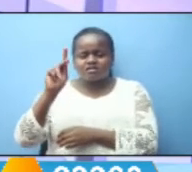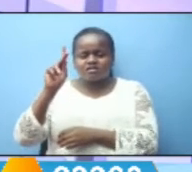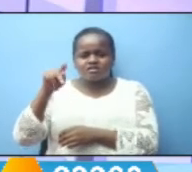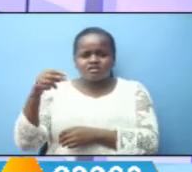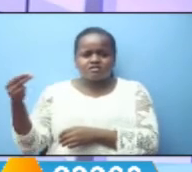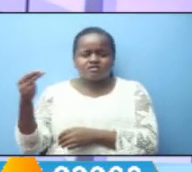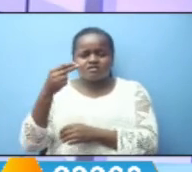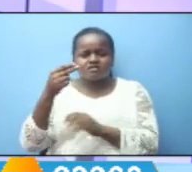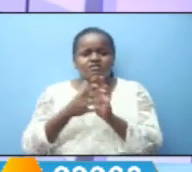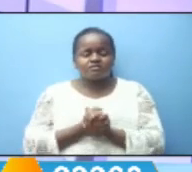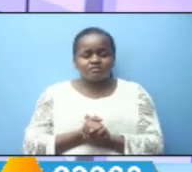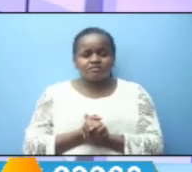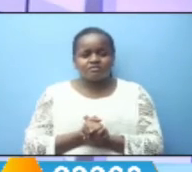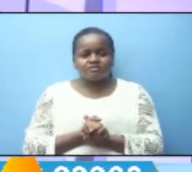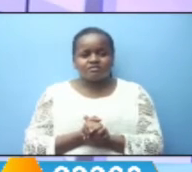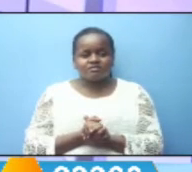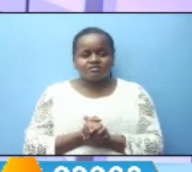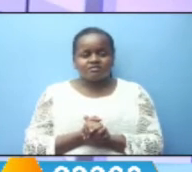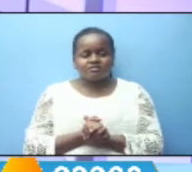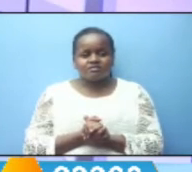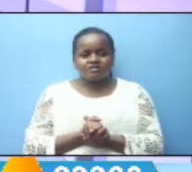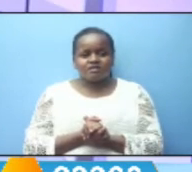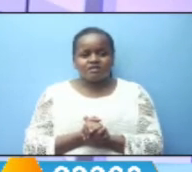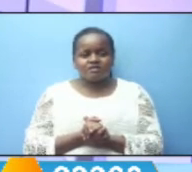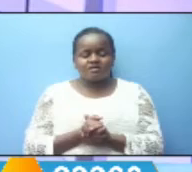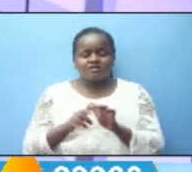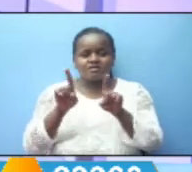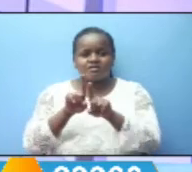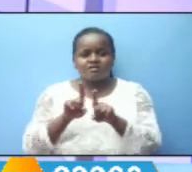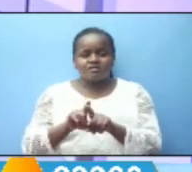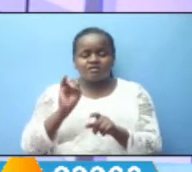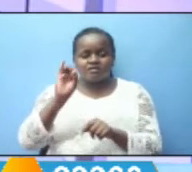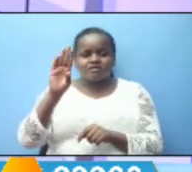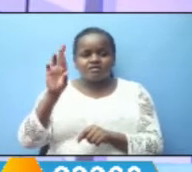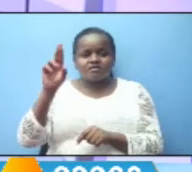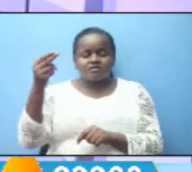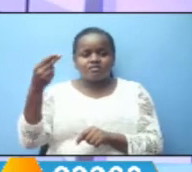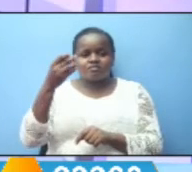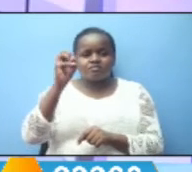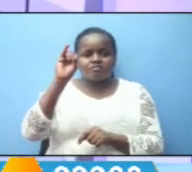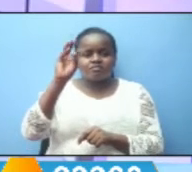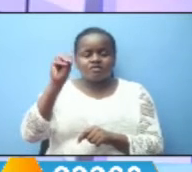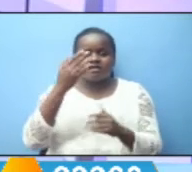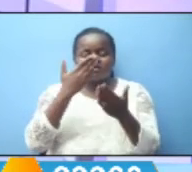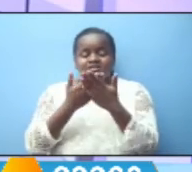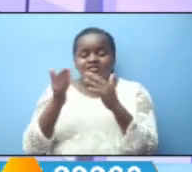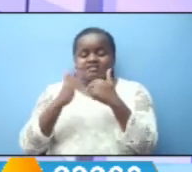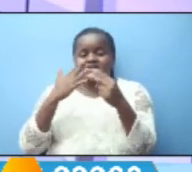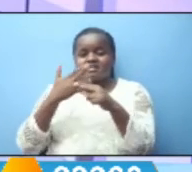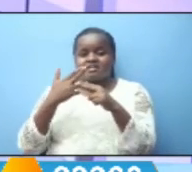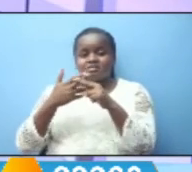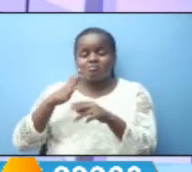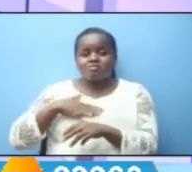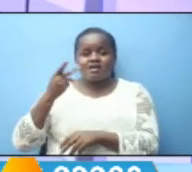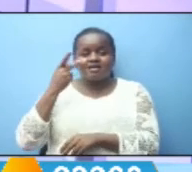Jose Valencia na ũrĩa ũgĩthondekaga graphics nĩ mũndũ ũgwĩtwo Ibrahim Mushiri na nĩ ngatho cia mwanya nĩ njĩtagwo kama wa gĩthĩnji